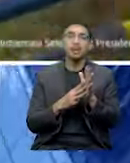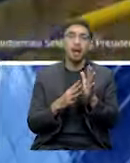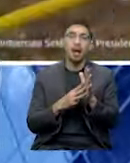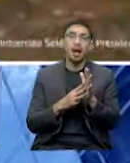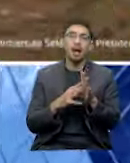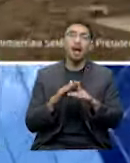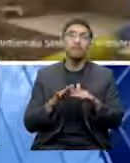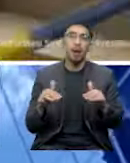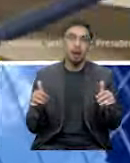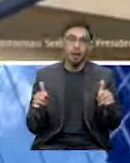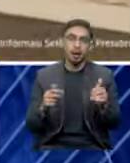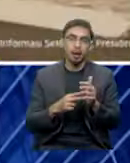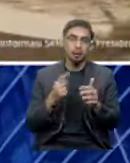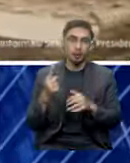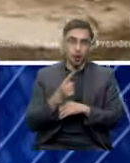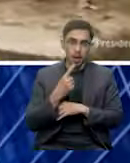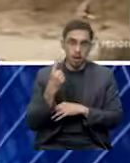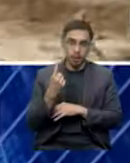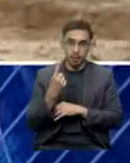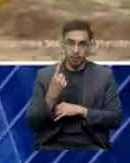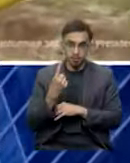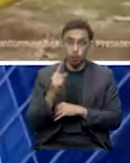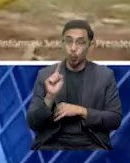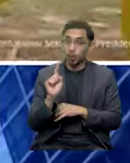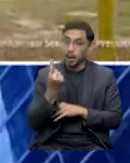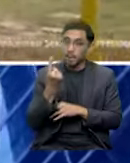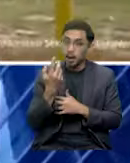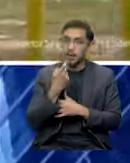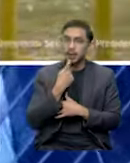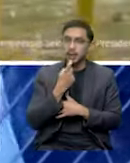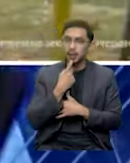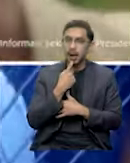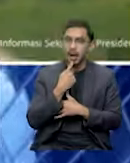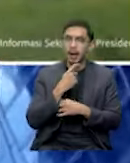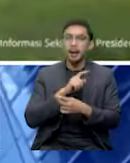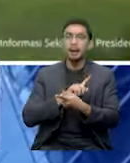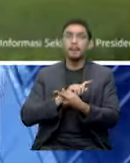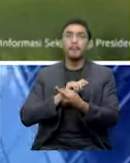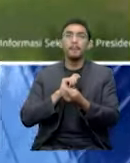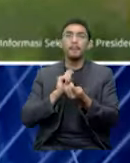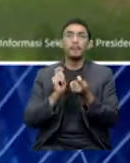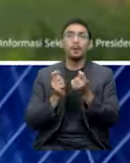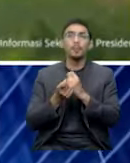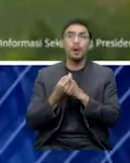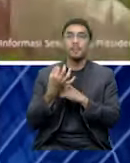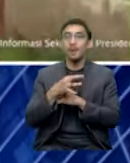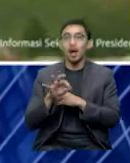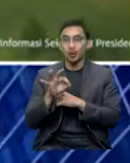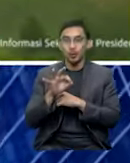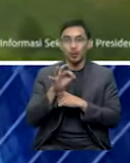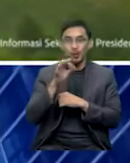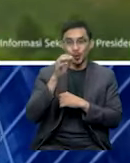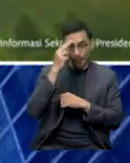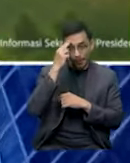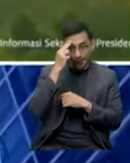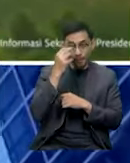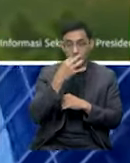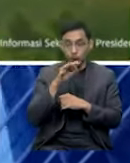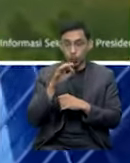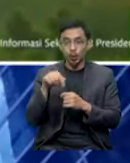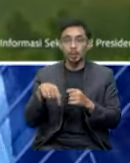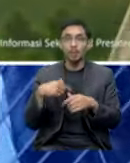tentunya terutama terkait dengan transisi kepemimpinan dan juga nantinya akan menghadapi pilkada serentak pada